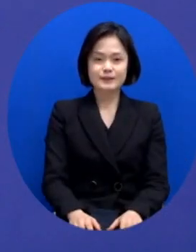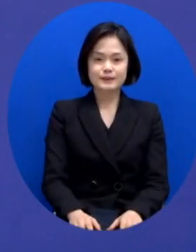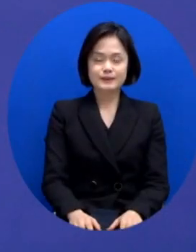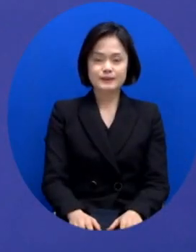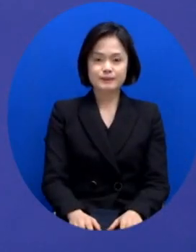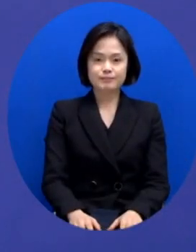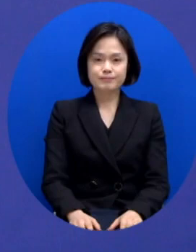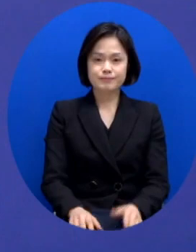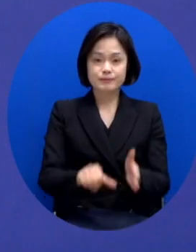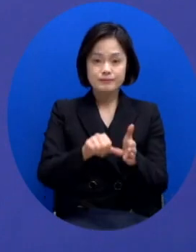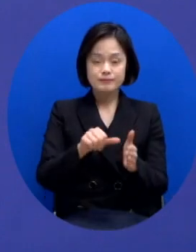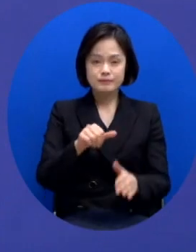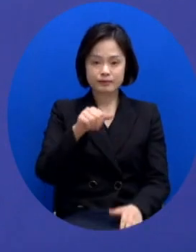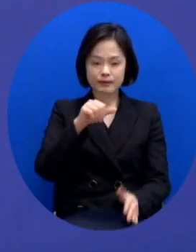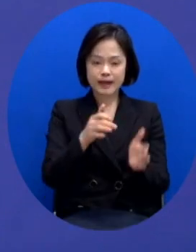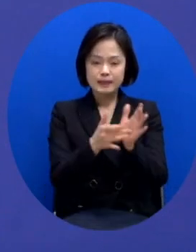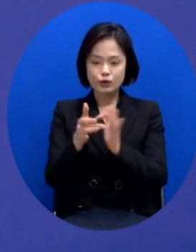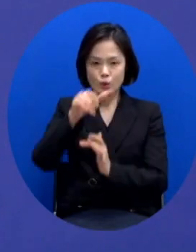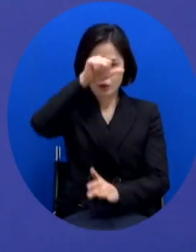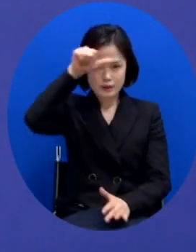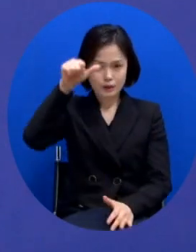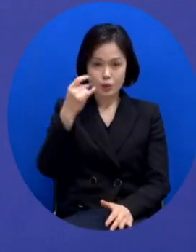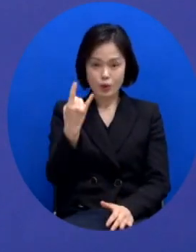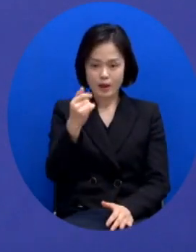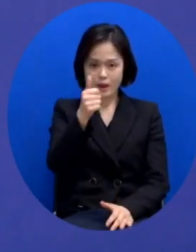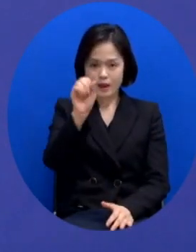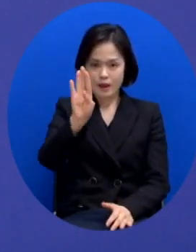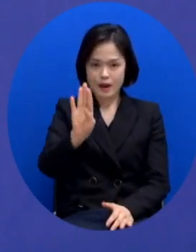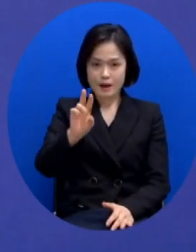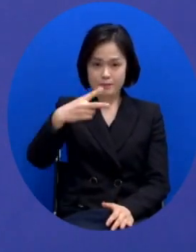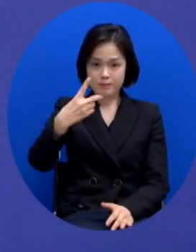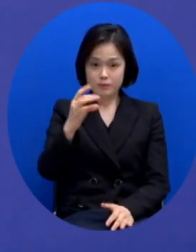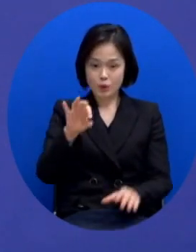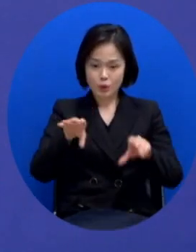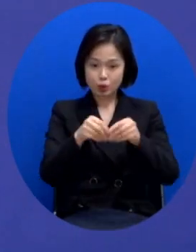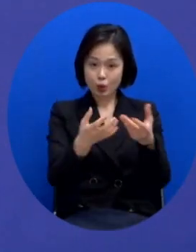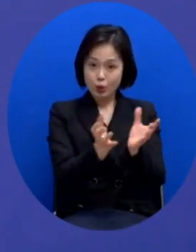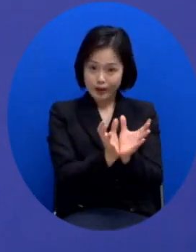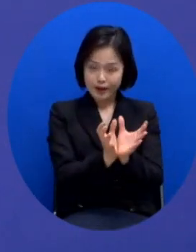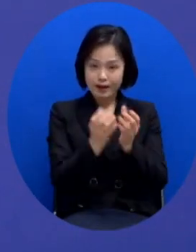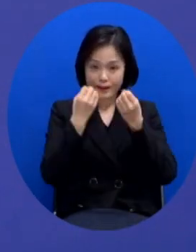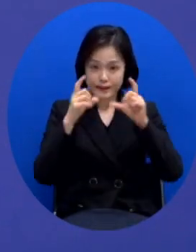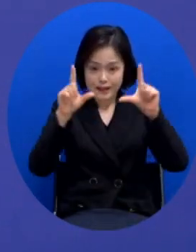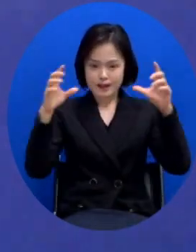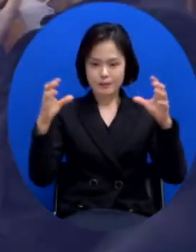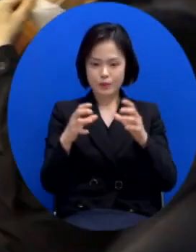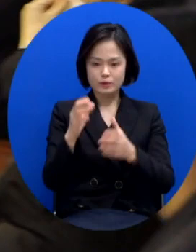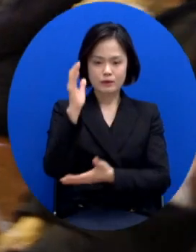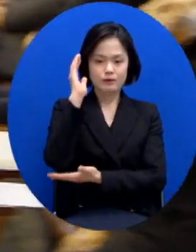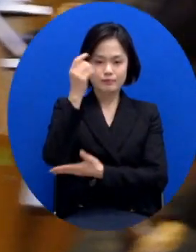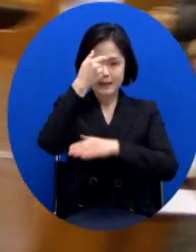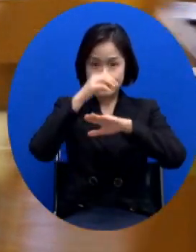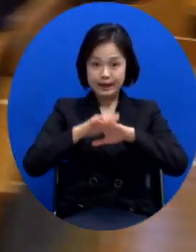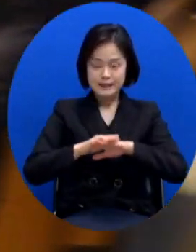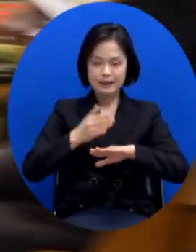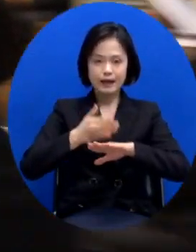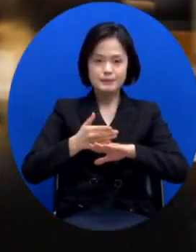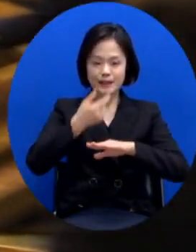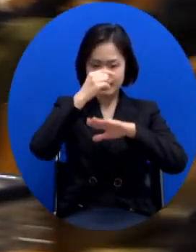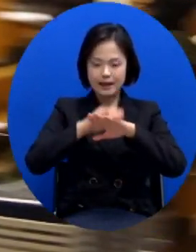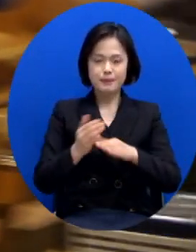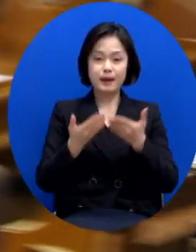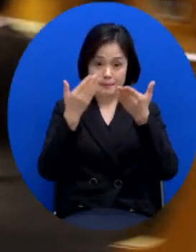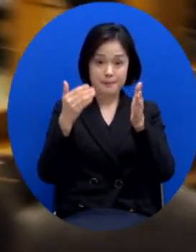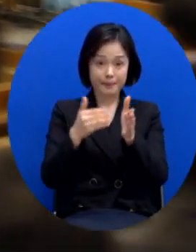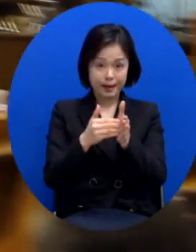대한예수교장로회 합동총회 광주전남 협의회가 신년하례 감사예배를 드렸습니다 설교를